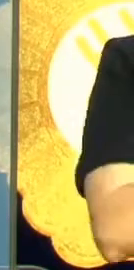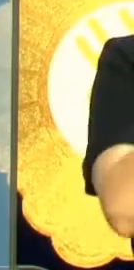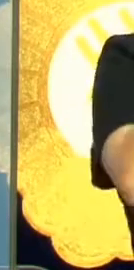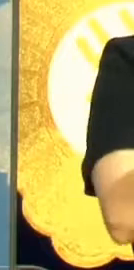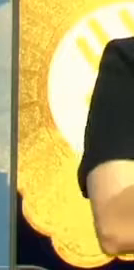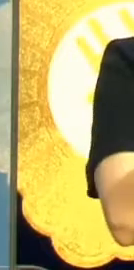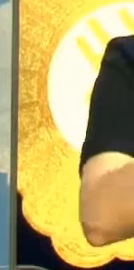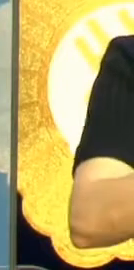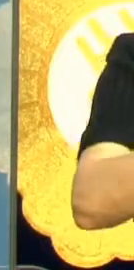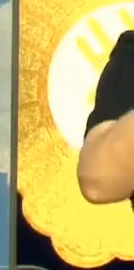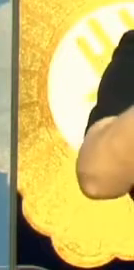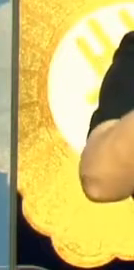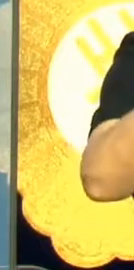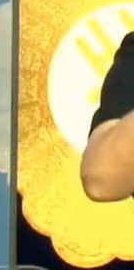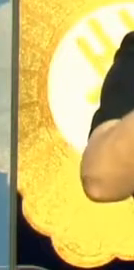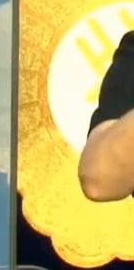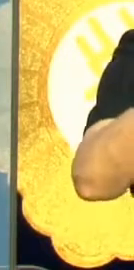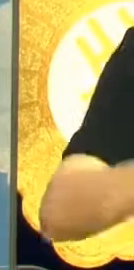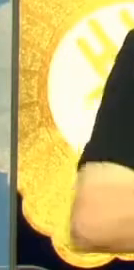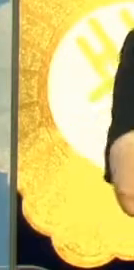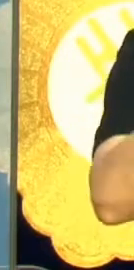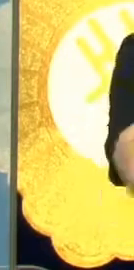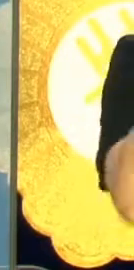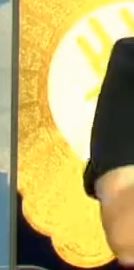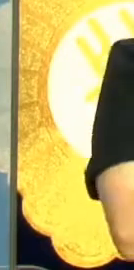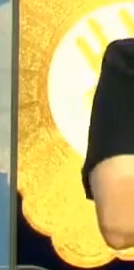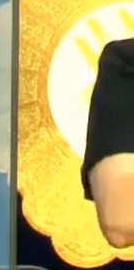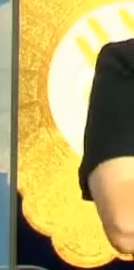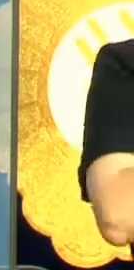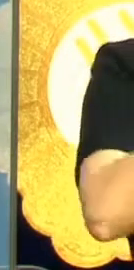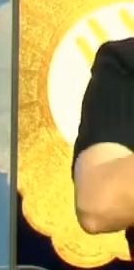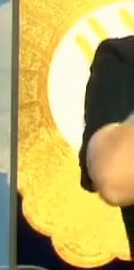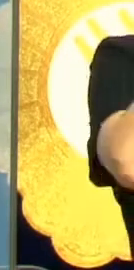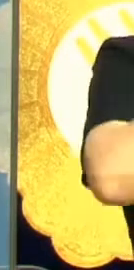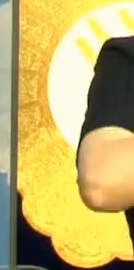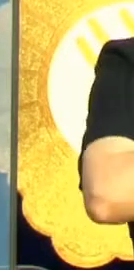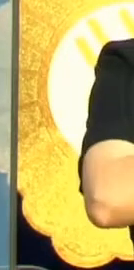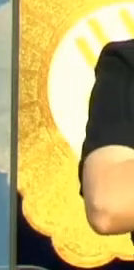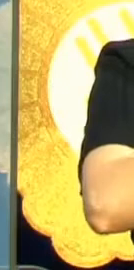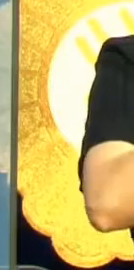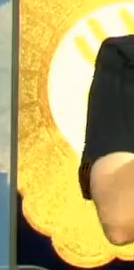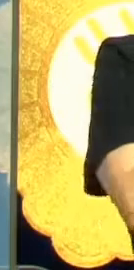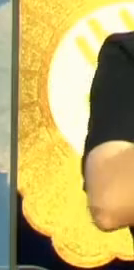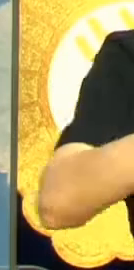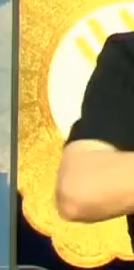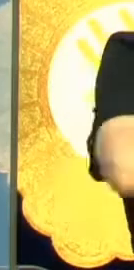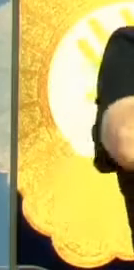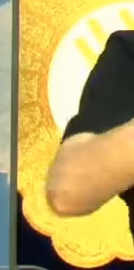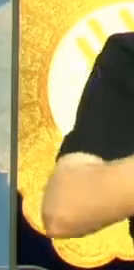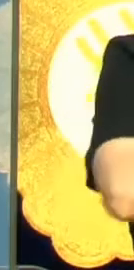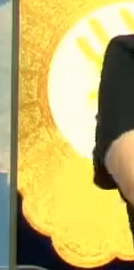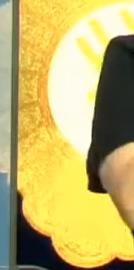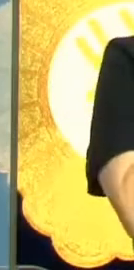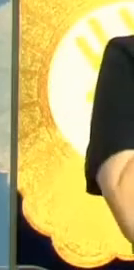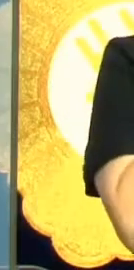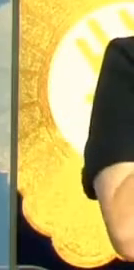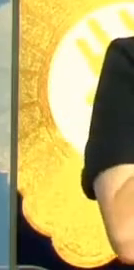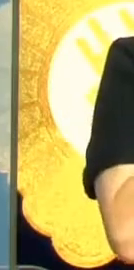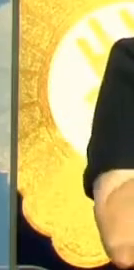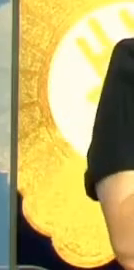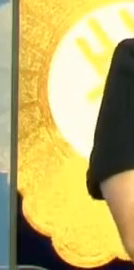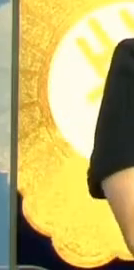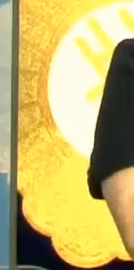초래하는 물론 우리 사회에 잘못된 시그널을 주어 큰 혼란을 불러일으킬 수 있는 매우